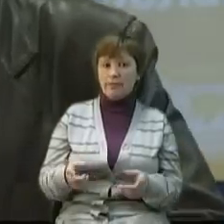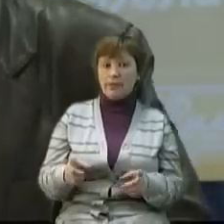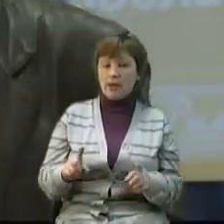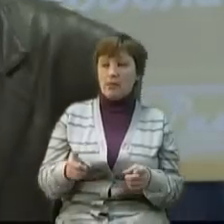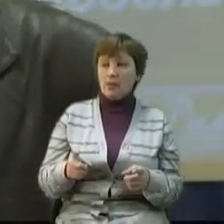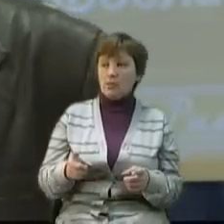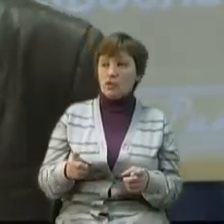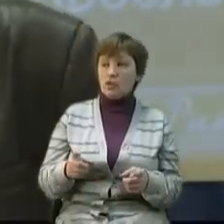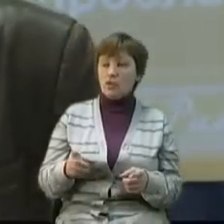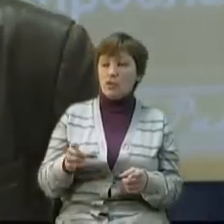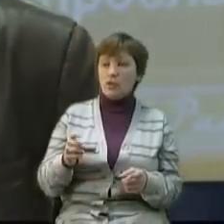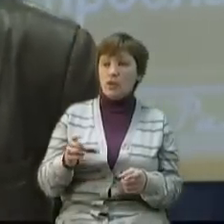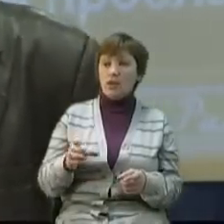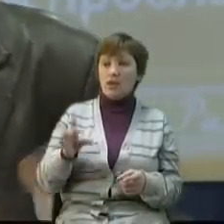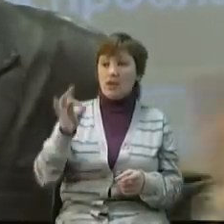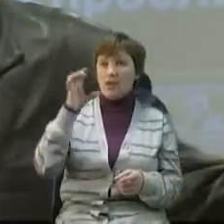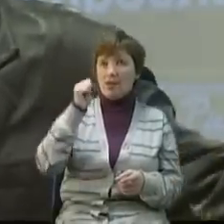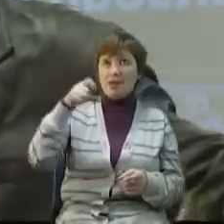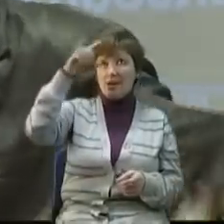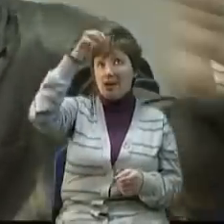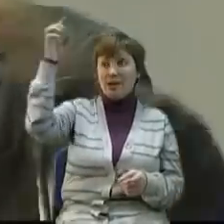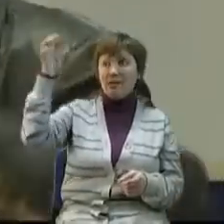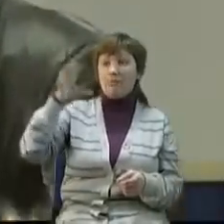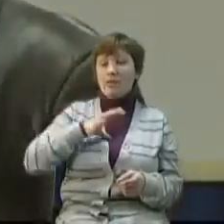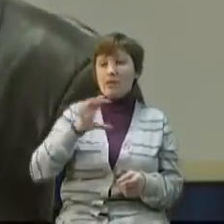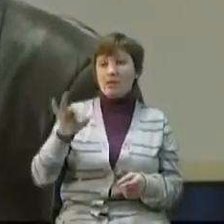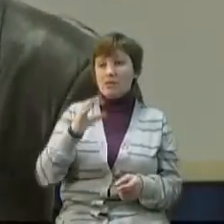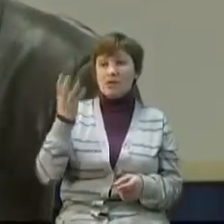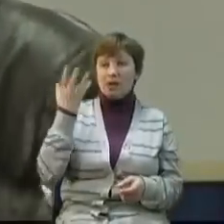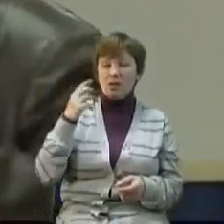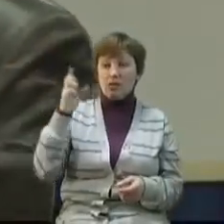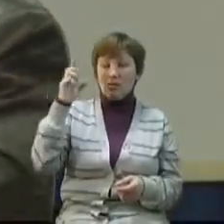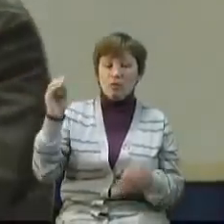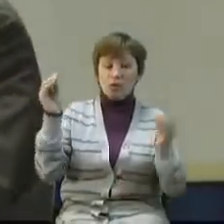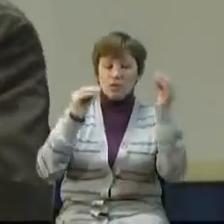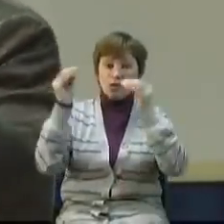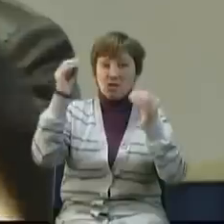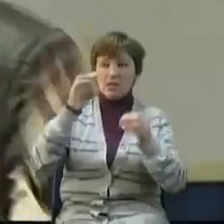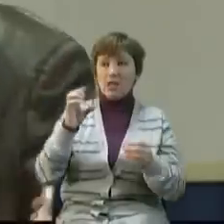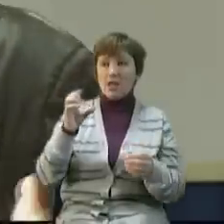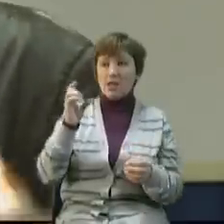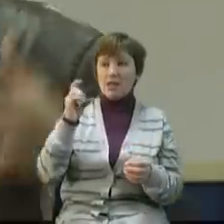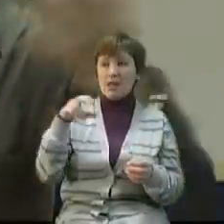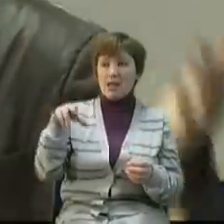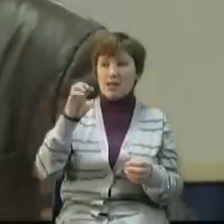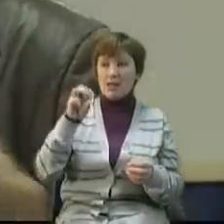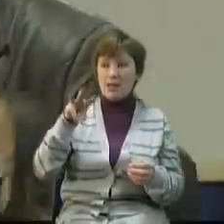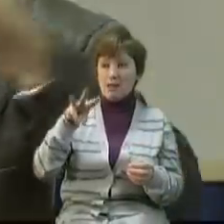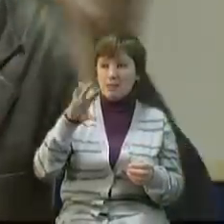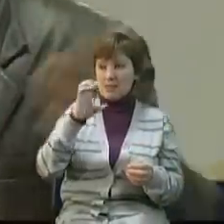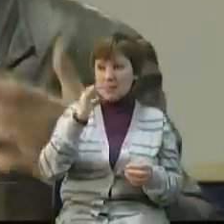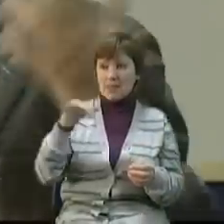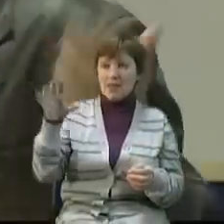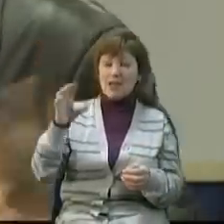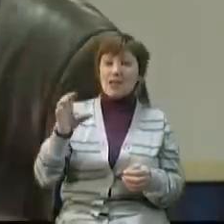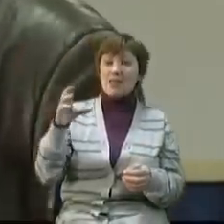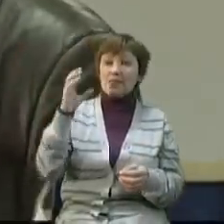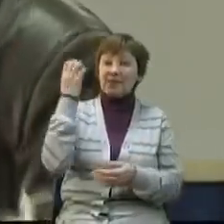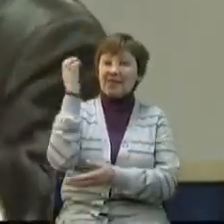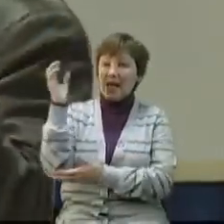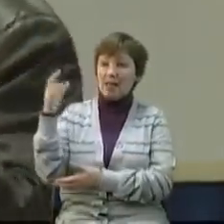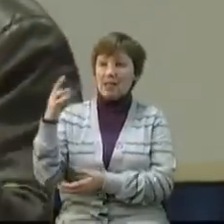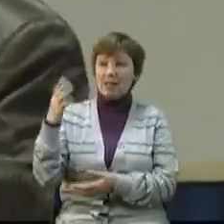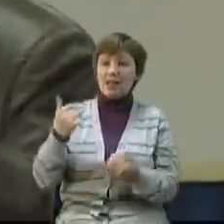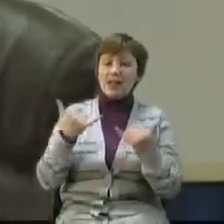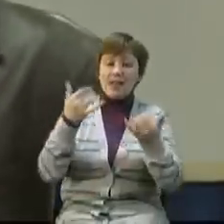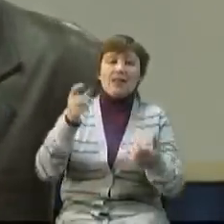саду была история. Когда Бог создал этот Эдемский сад для наслаждения человеку, чтобы он радовался